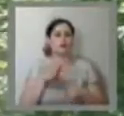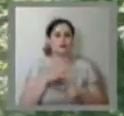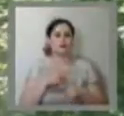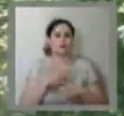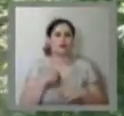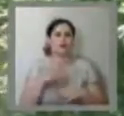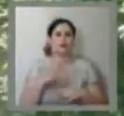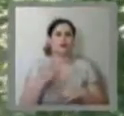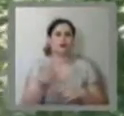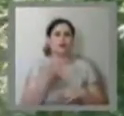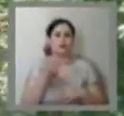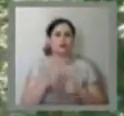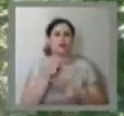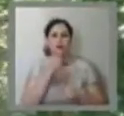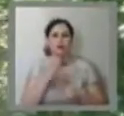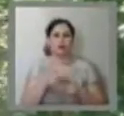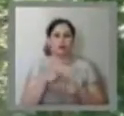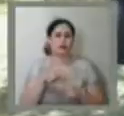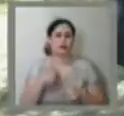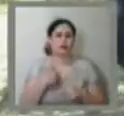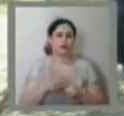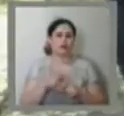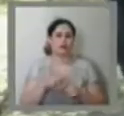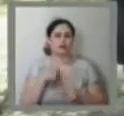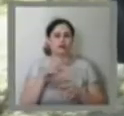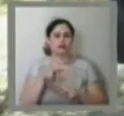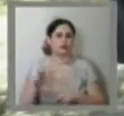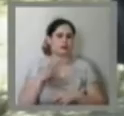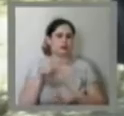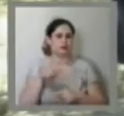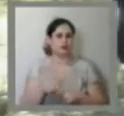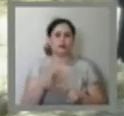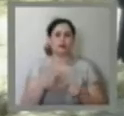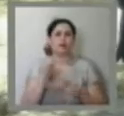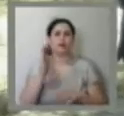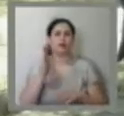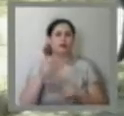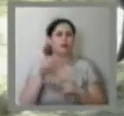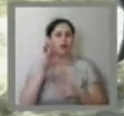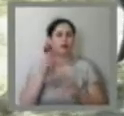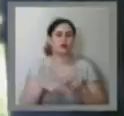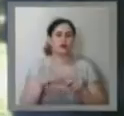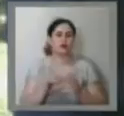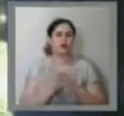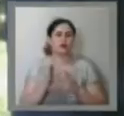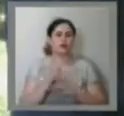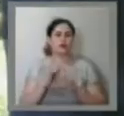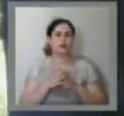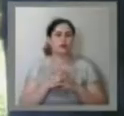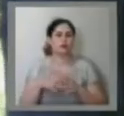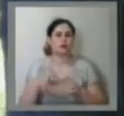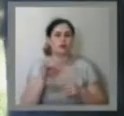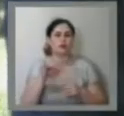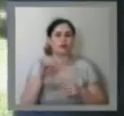цікавила кукурудза, і тому я досліджував саме її. Своє майбутнє хлопець пов'язує з дослідженням та вирощуванням сільськогосподарських культур і